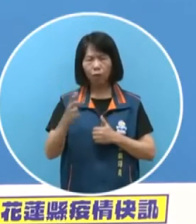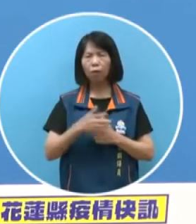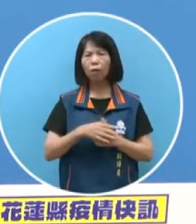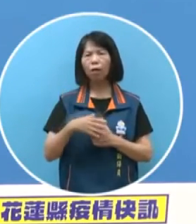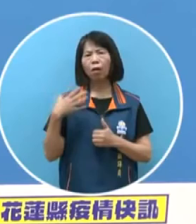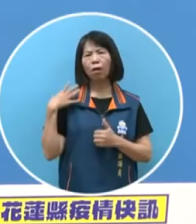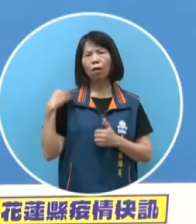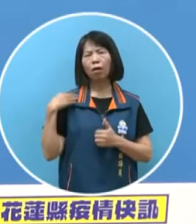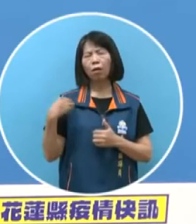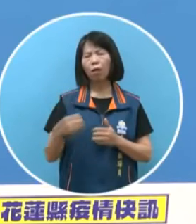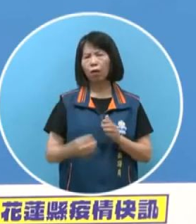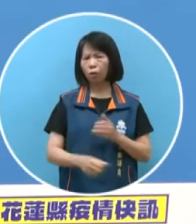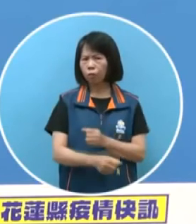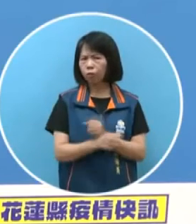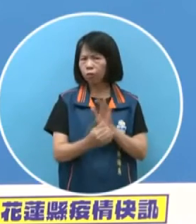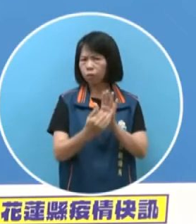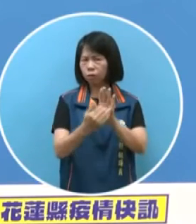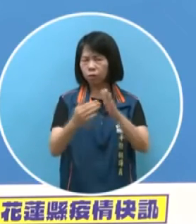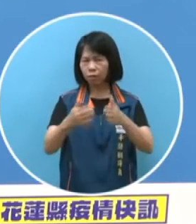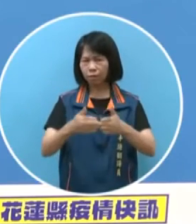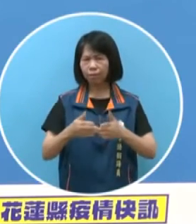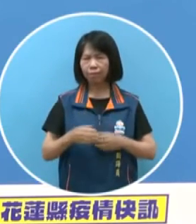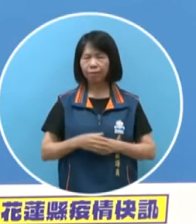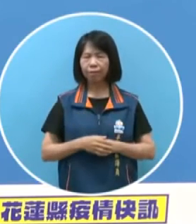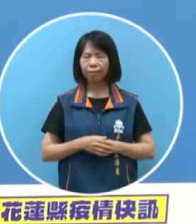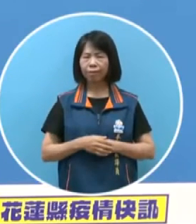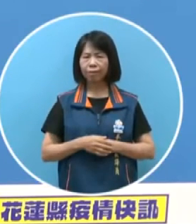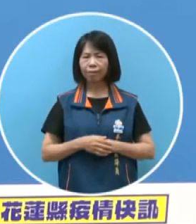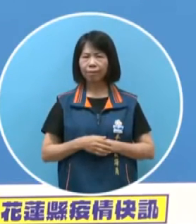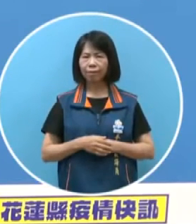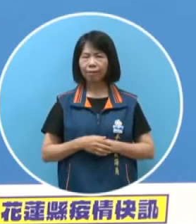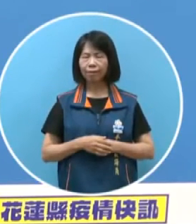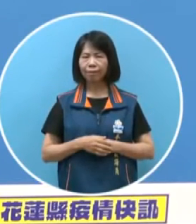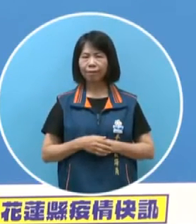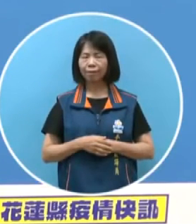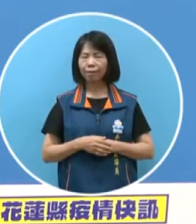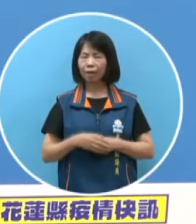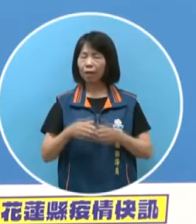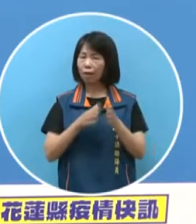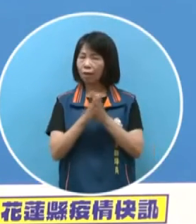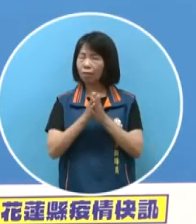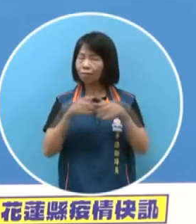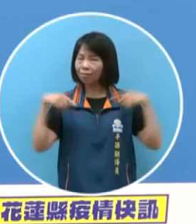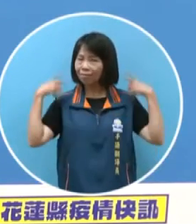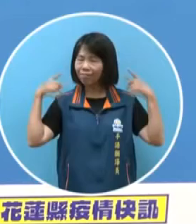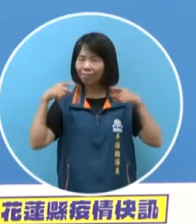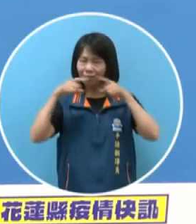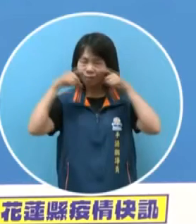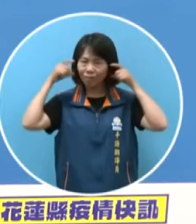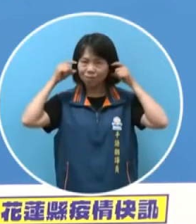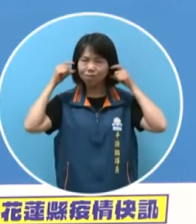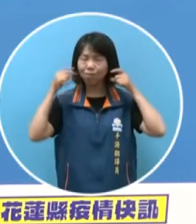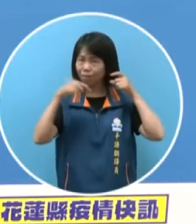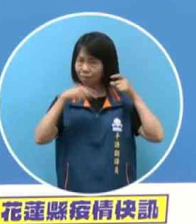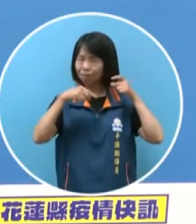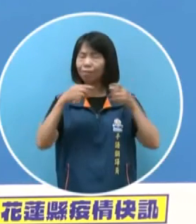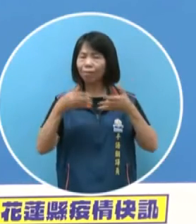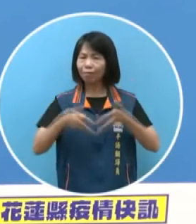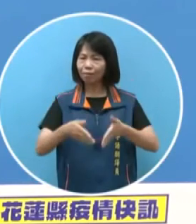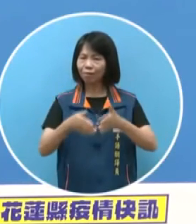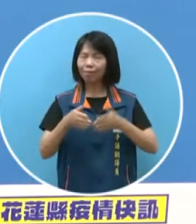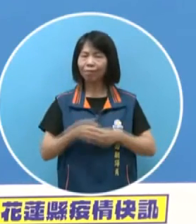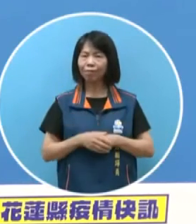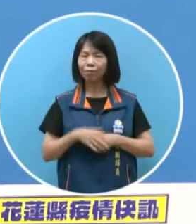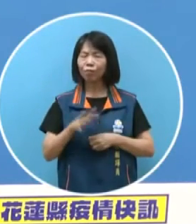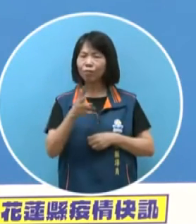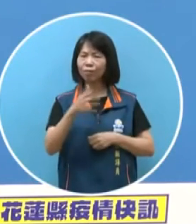去，所以还是请所有的乡亲一定要做好这个勤洗手、戴口罩，口罩还是要戴上，